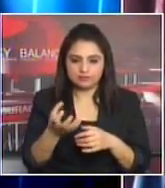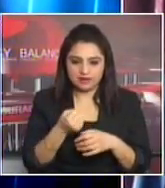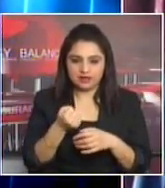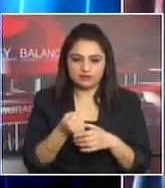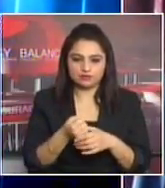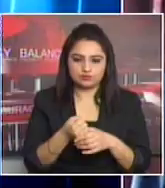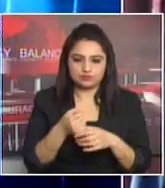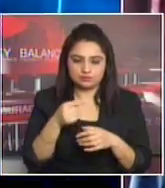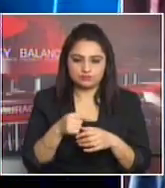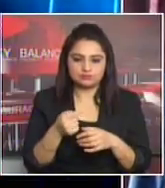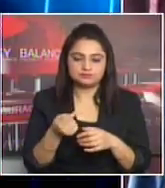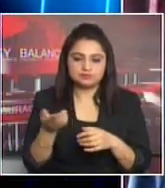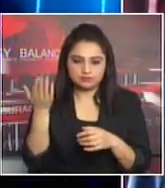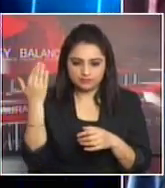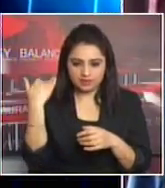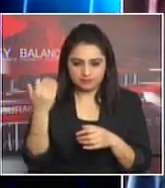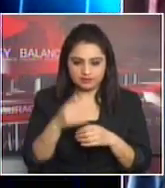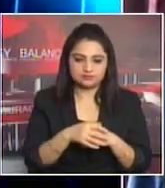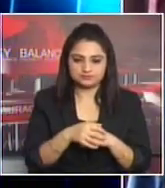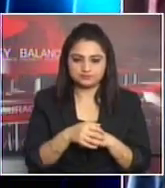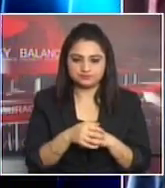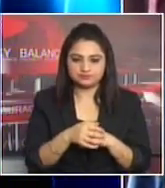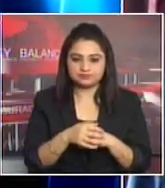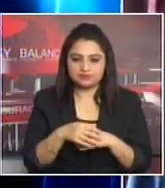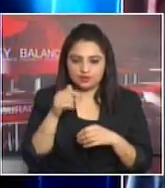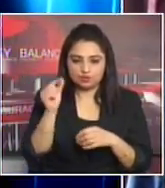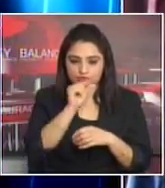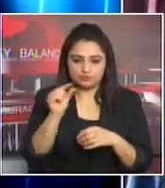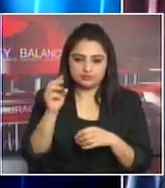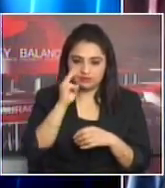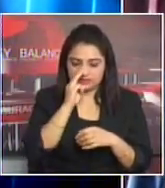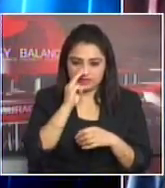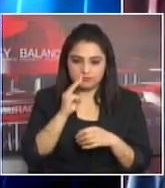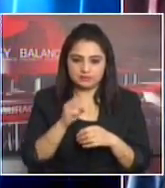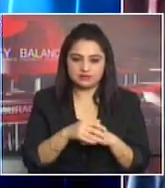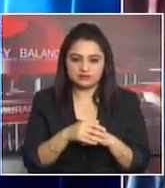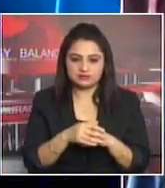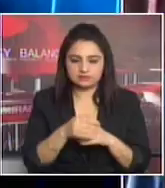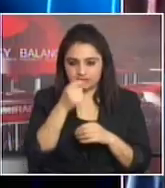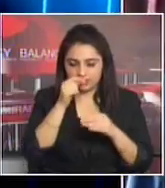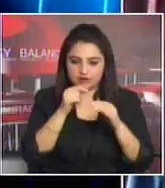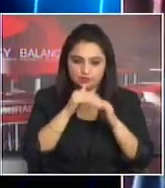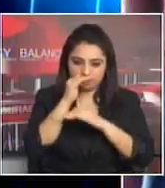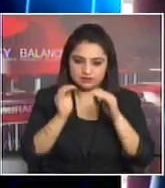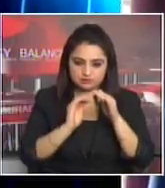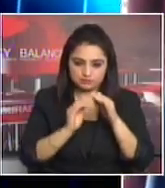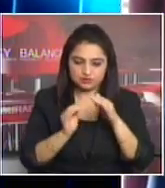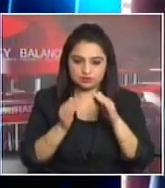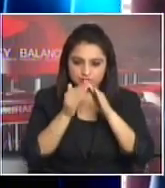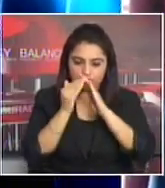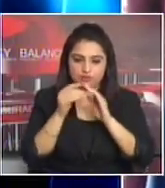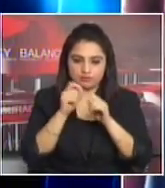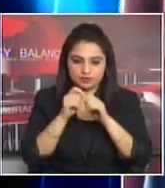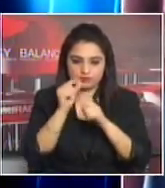योभन्दा विगतका आवाहरूमा। यो आवामा चाहिँ त्यो शीर्षक अन्तर्गत त्यो गाविस भवन बनाउने शीर्षकमा चाहिँ